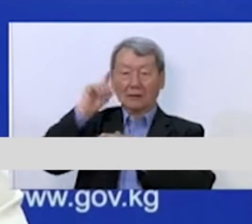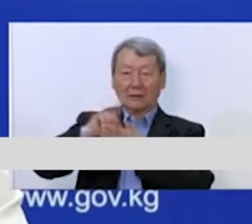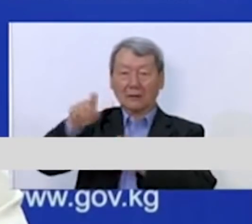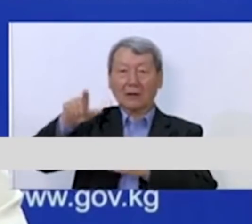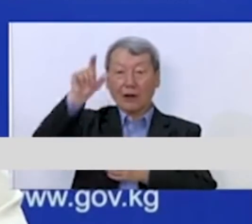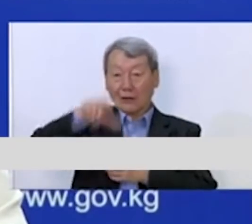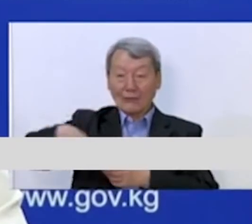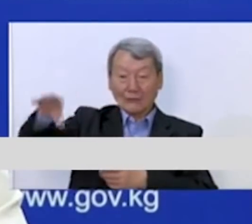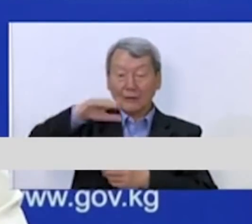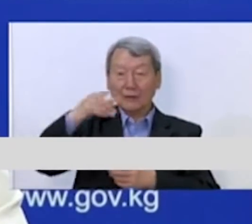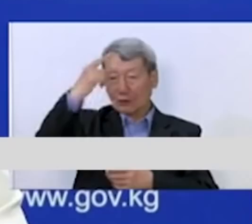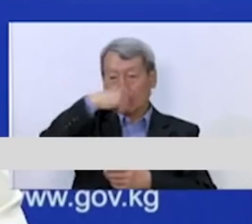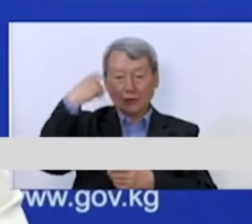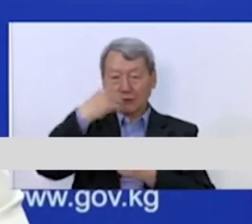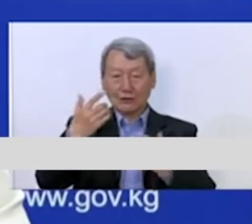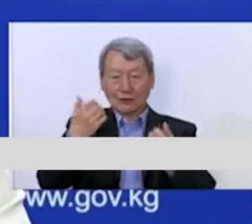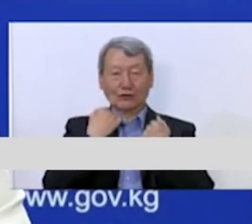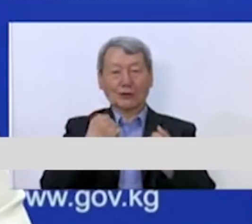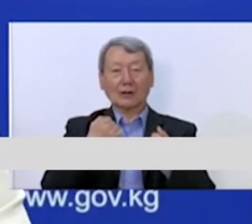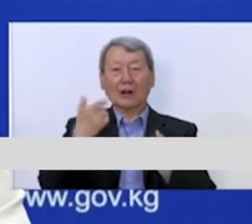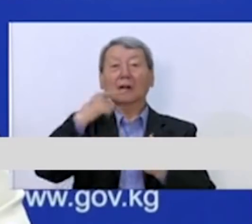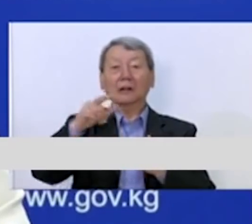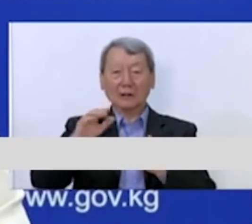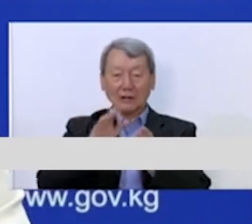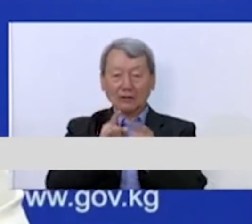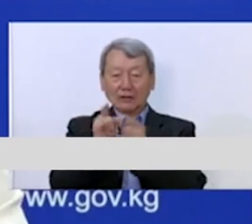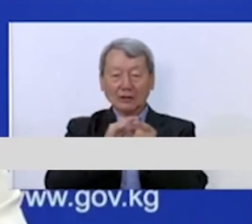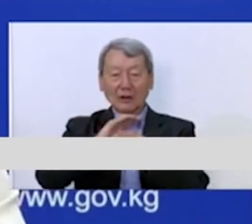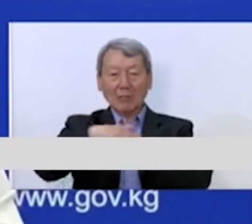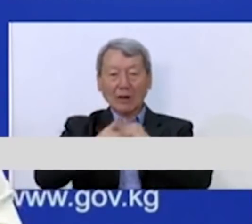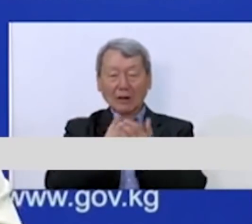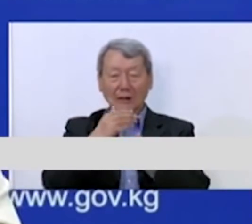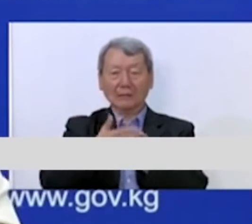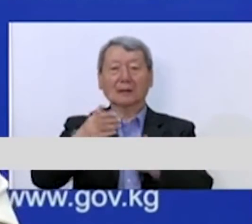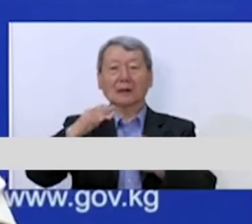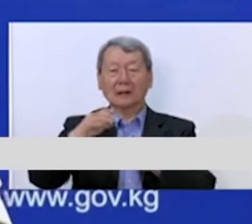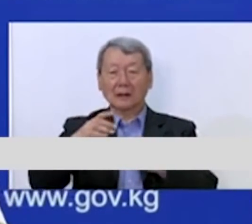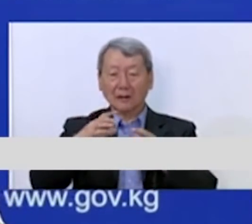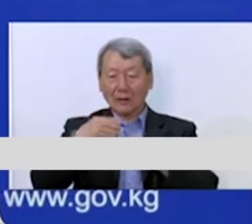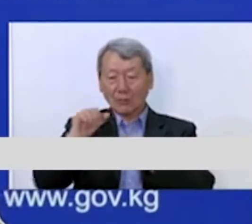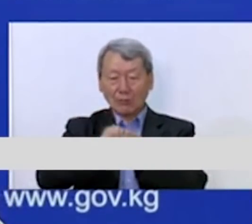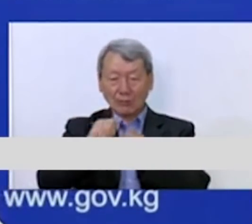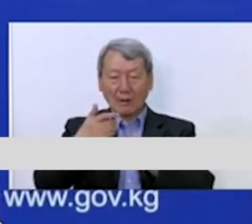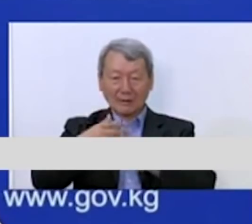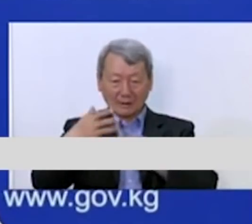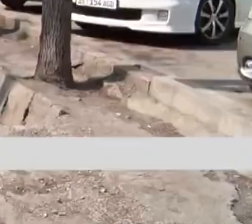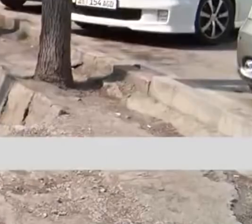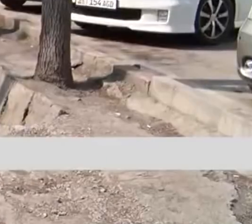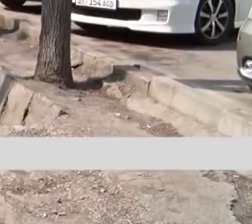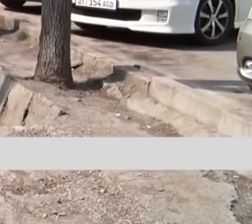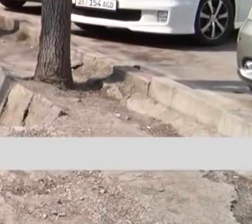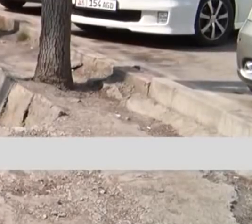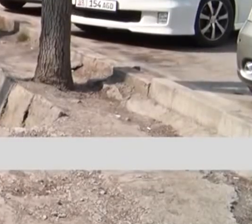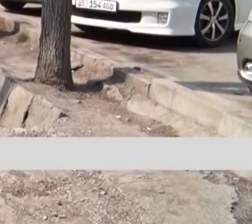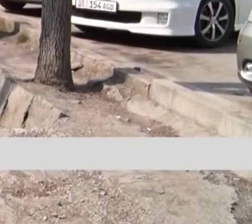Обеспечение сотрудников средствами личной гигиены. Это жидкое мыло, дезинфицирующие средства, салфетки, кожные антисептики.